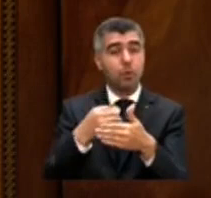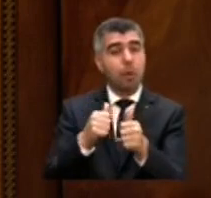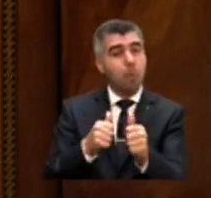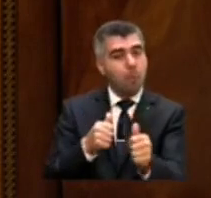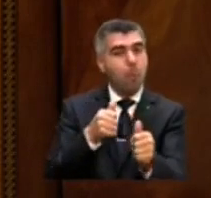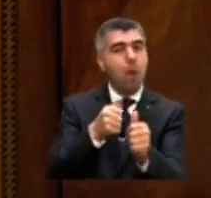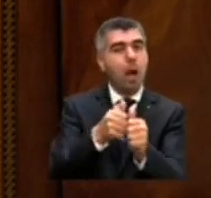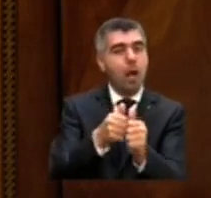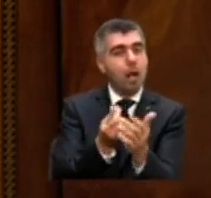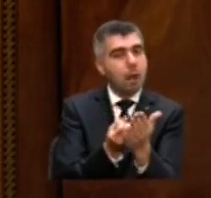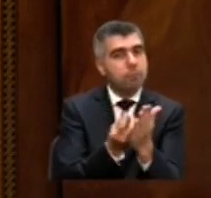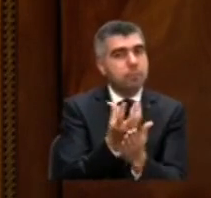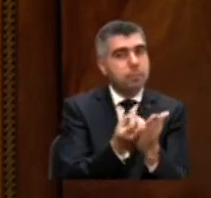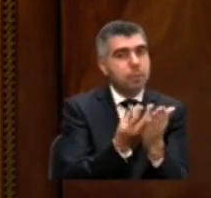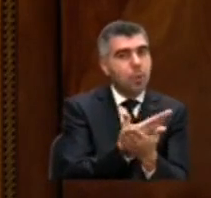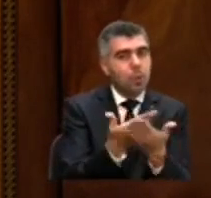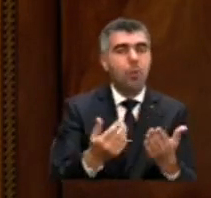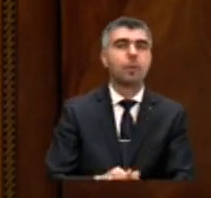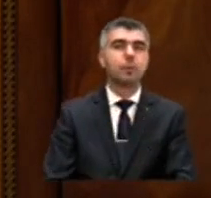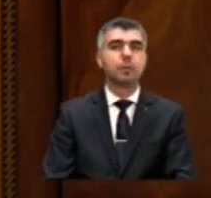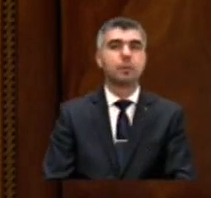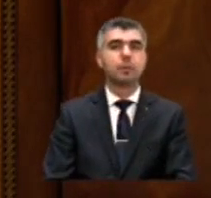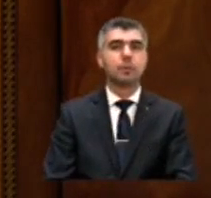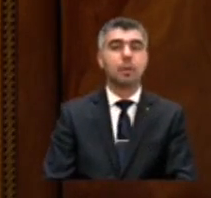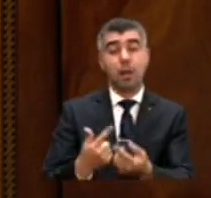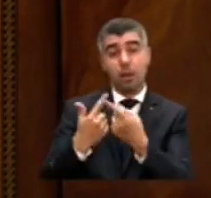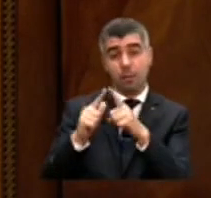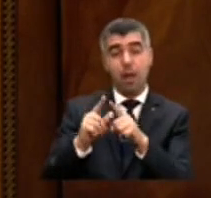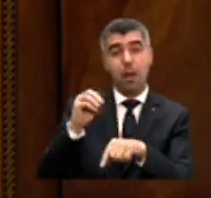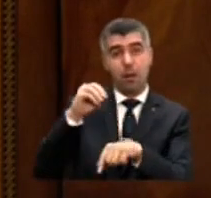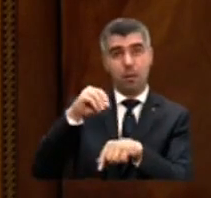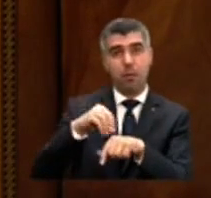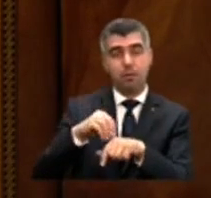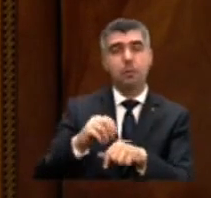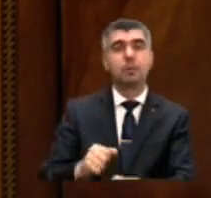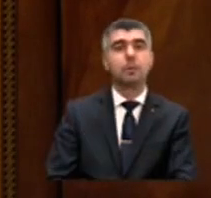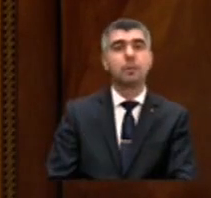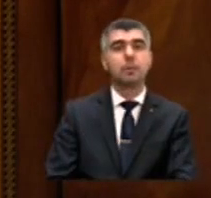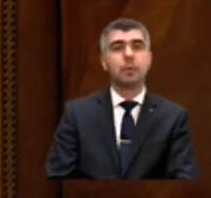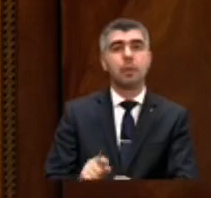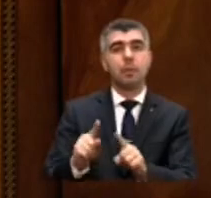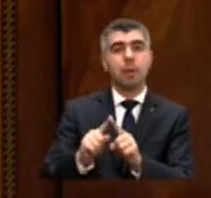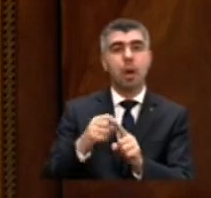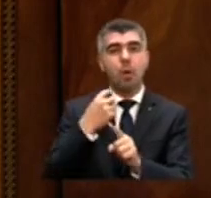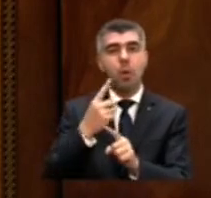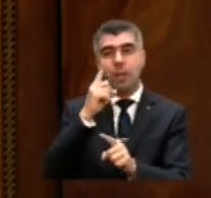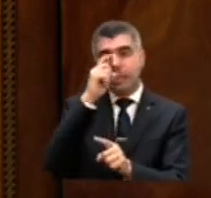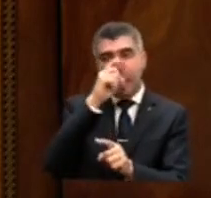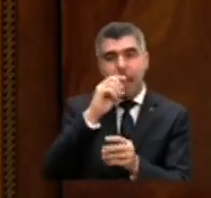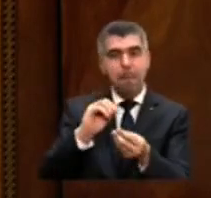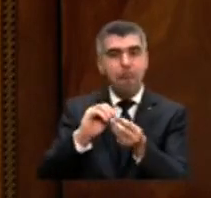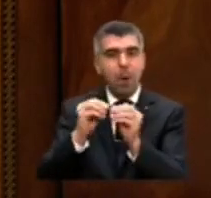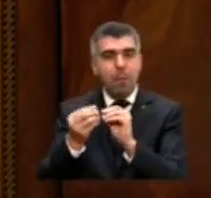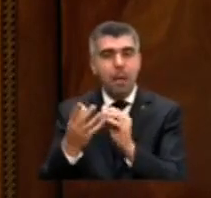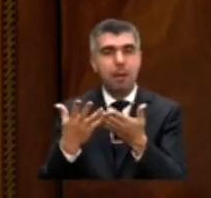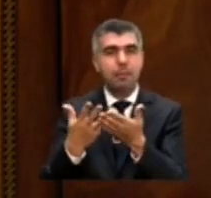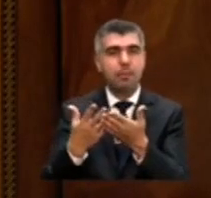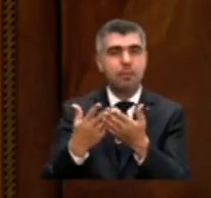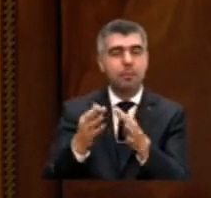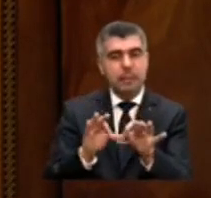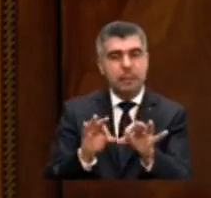والتوجيه، تحفيز المبادرة الخاصة من خلال تدليل العقبات التنظيمية